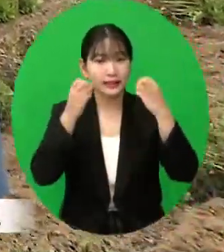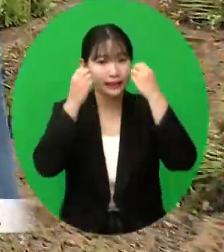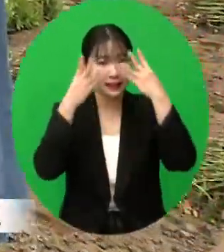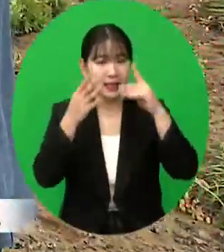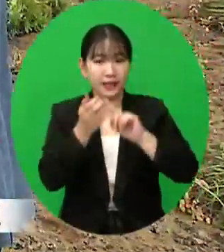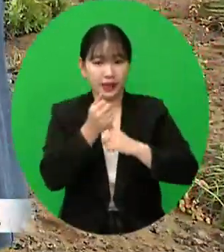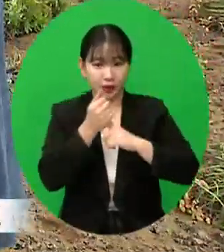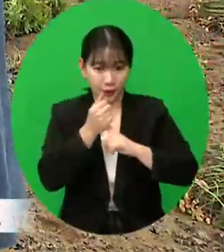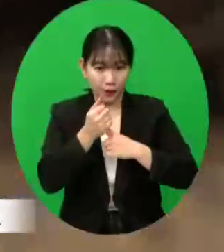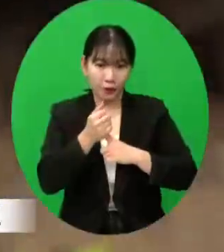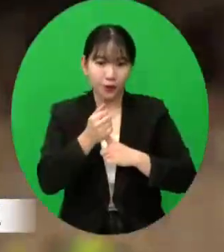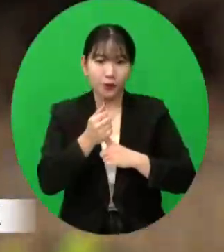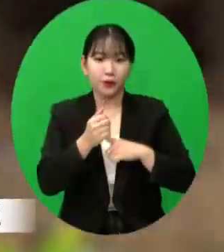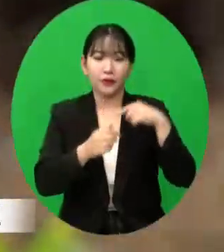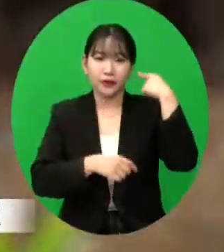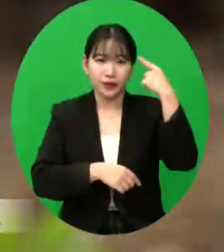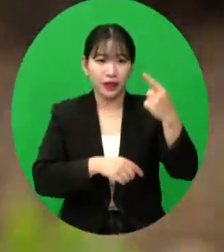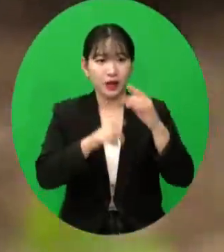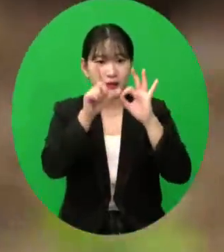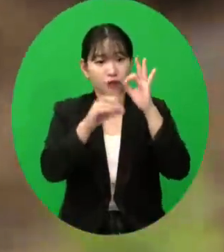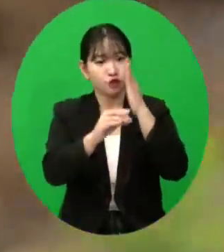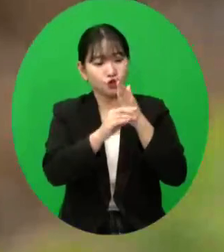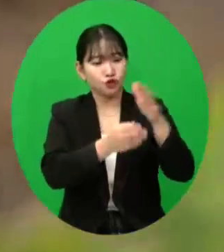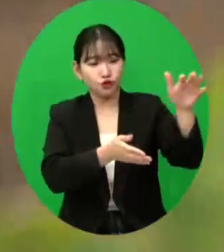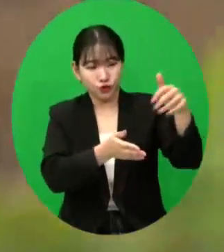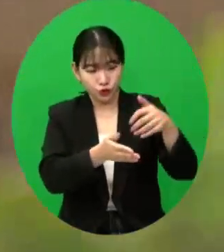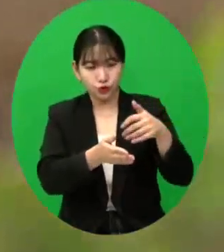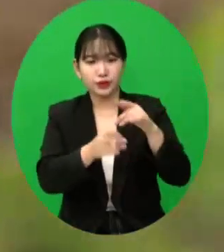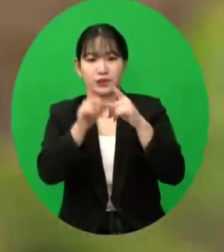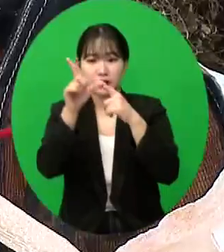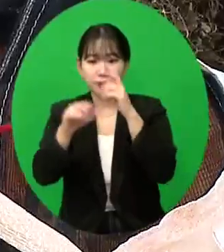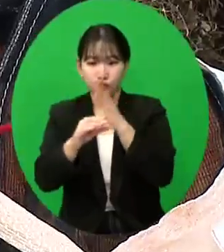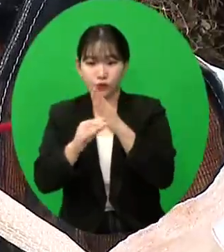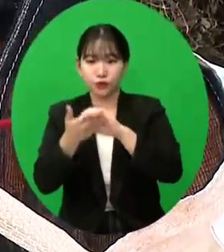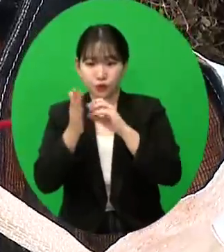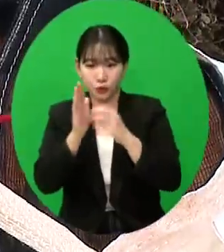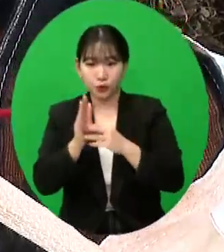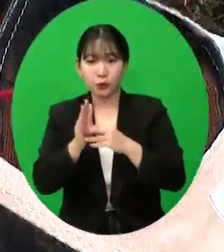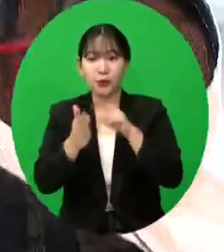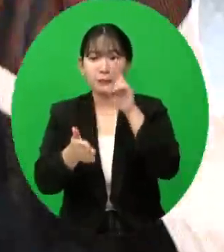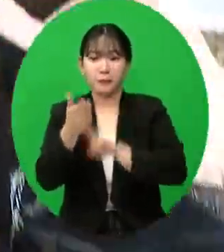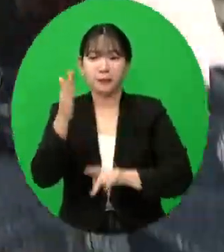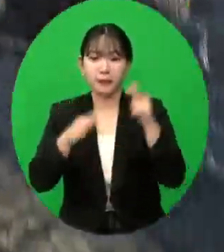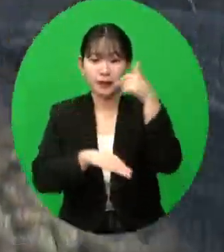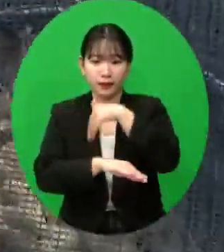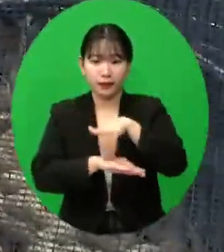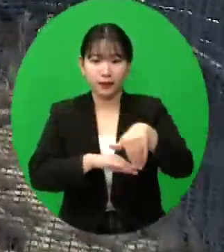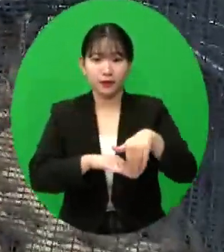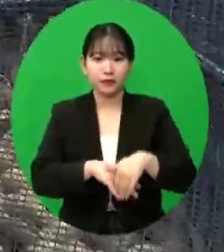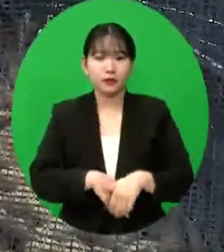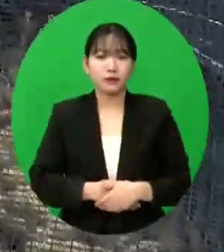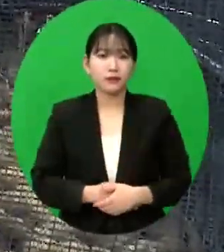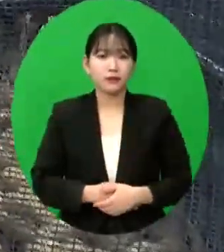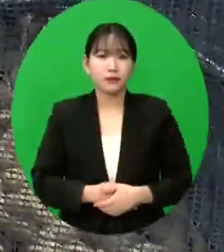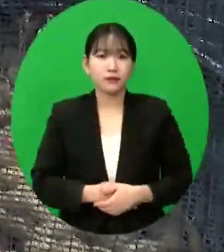해땅콩은 다음 달 중순까지 수확된 뒤 오는 11월 중순쯤 시중에 판매됩니다 MBC 뉴스